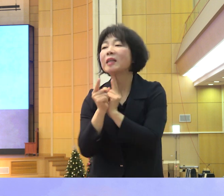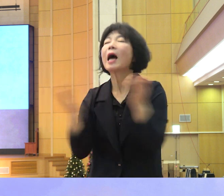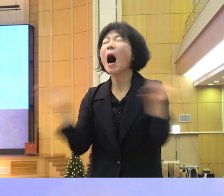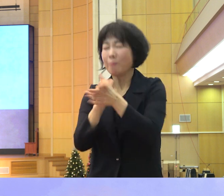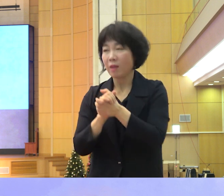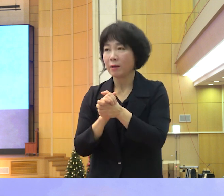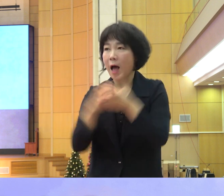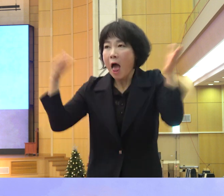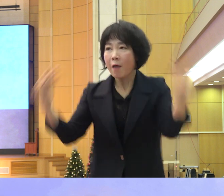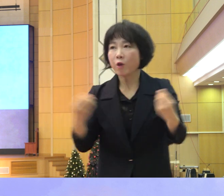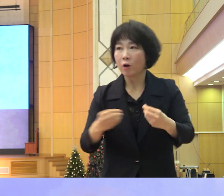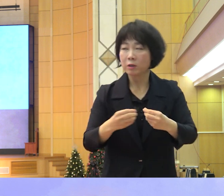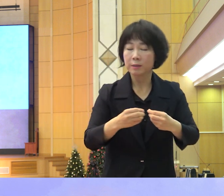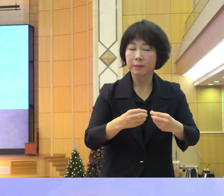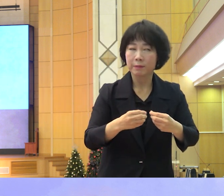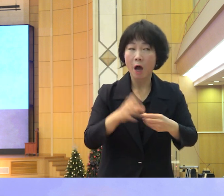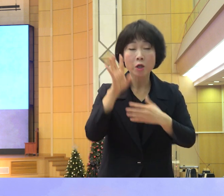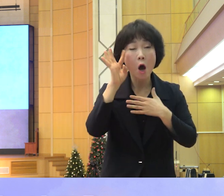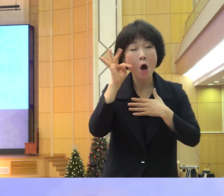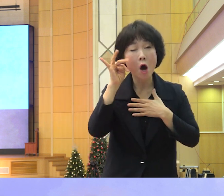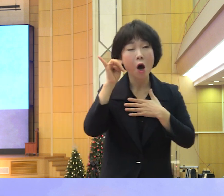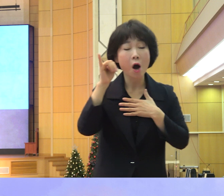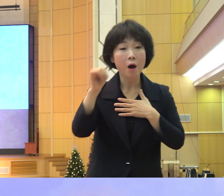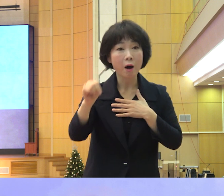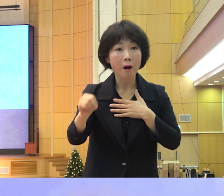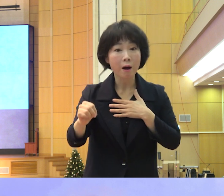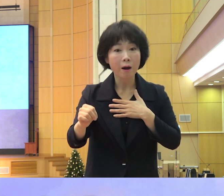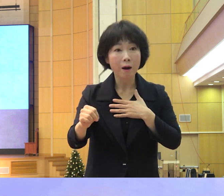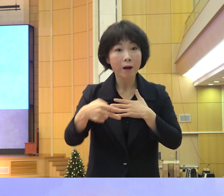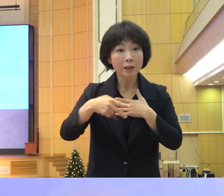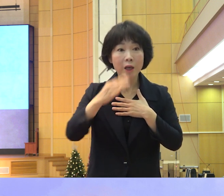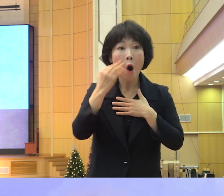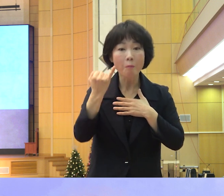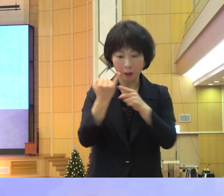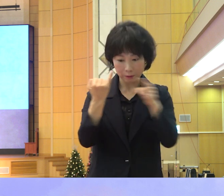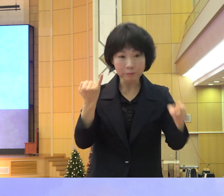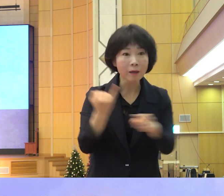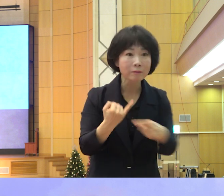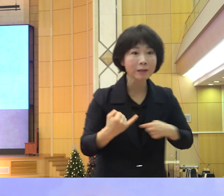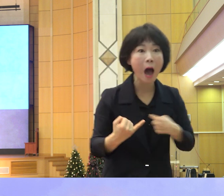얼마 지났는데 시어머니가 잉태했어.